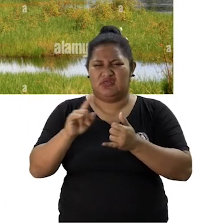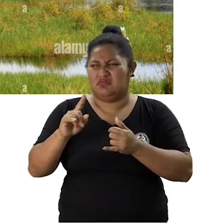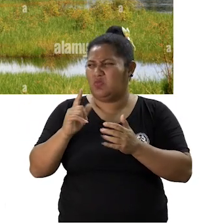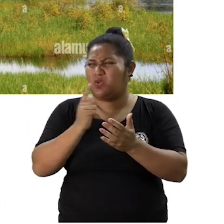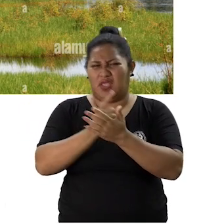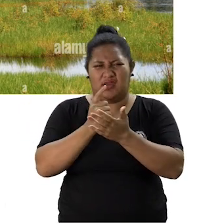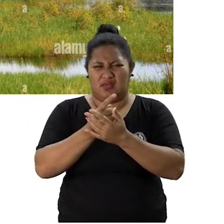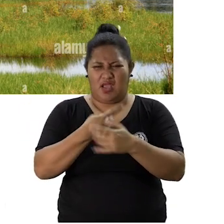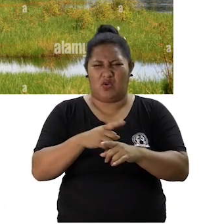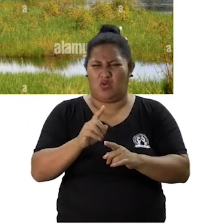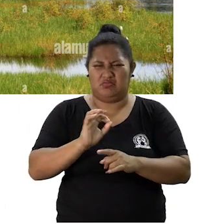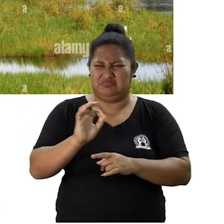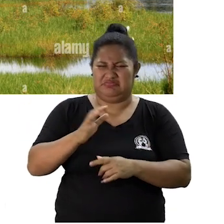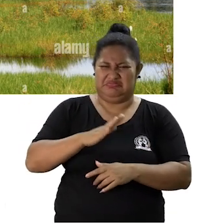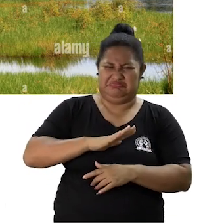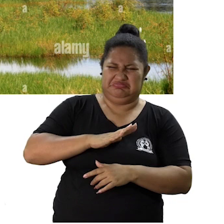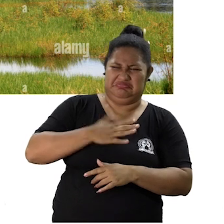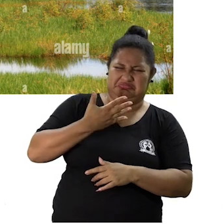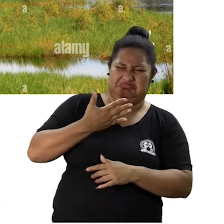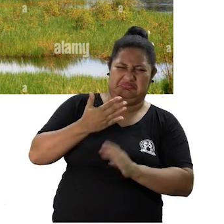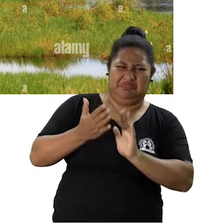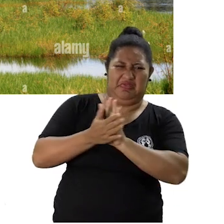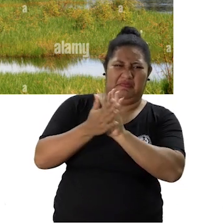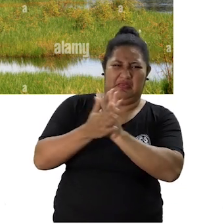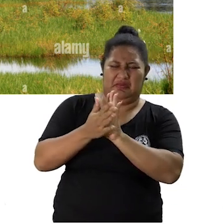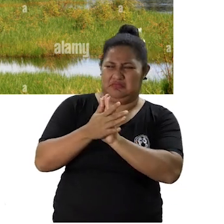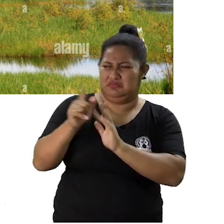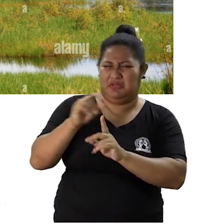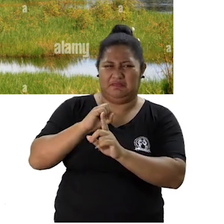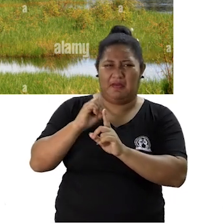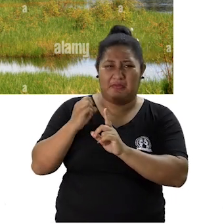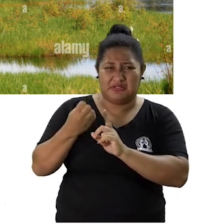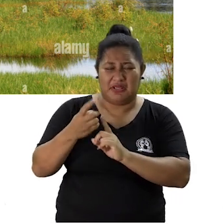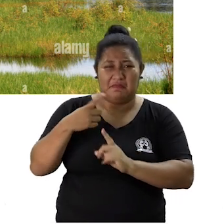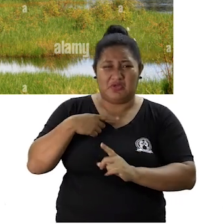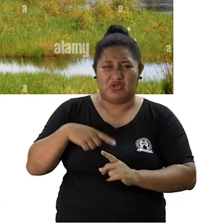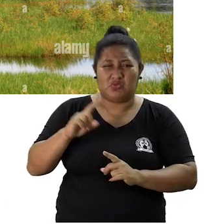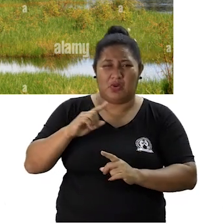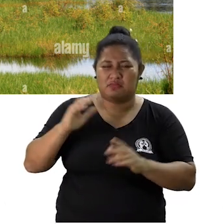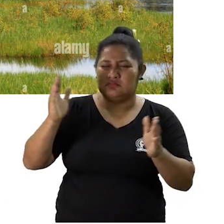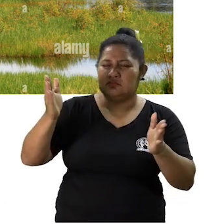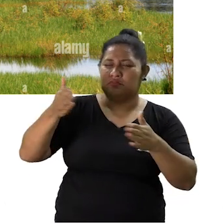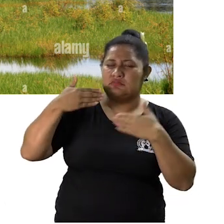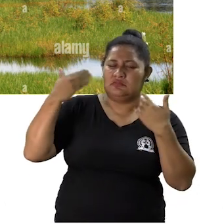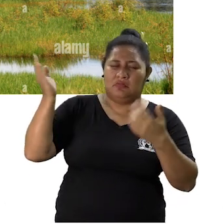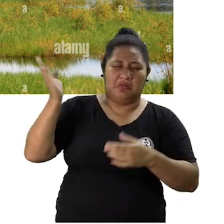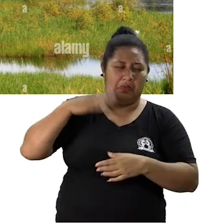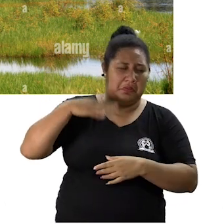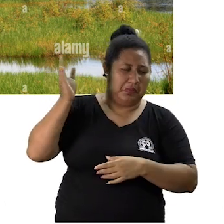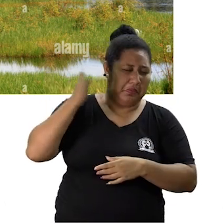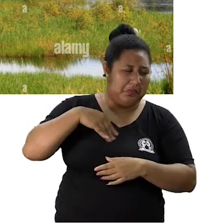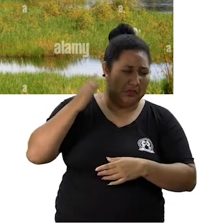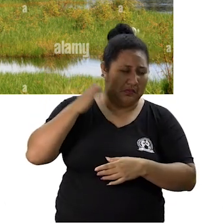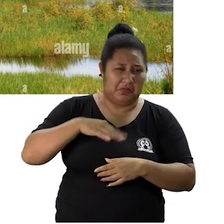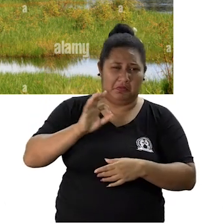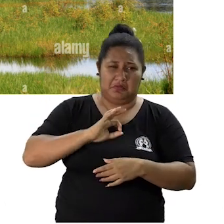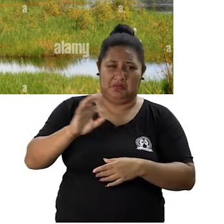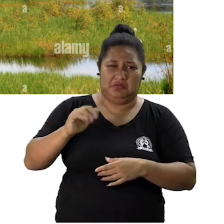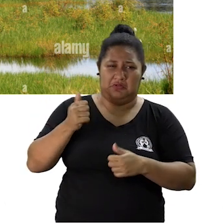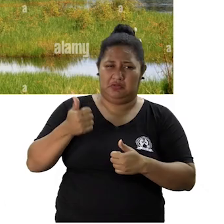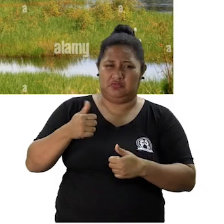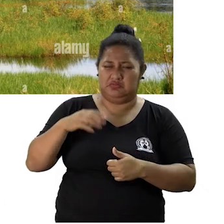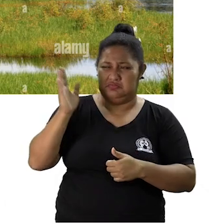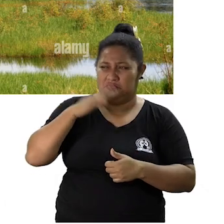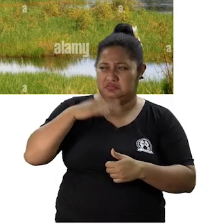fia isi si o manga lea, ai ono le manongi, e whaale leile manongi o le